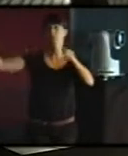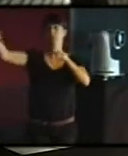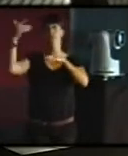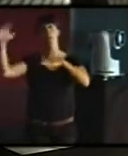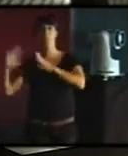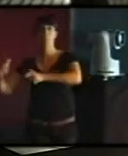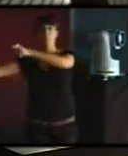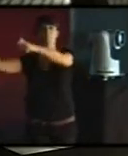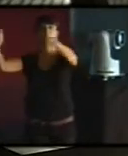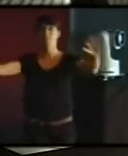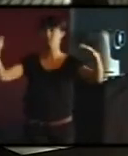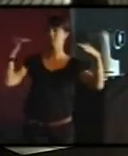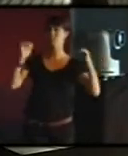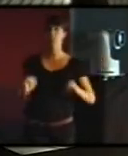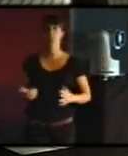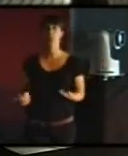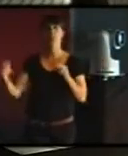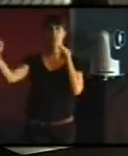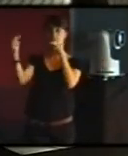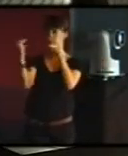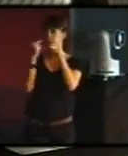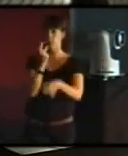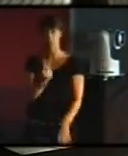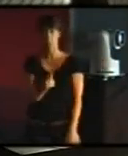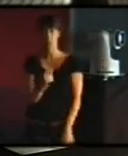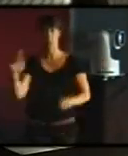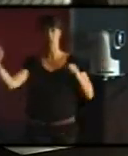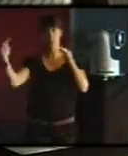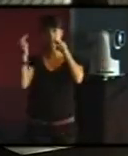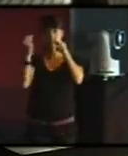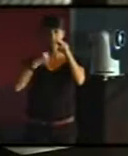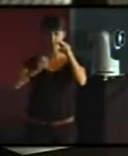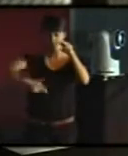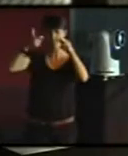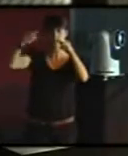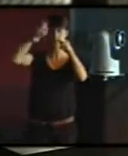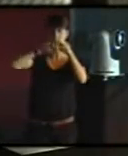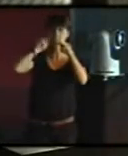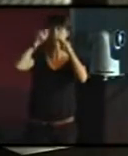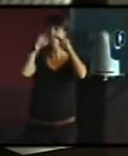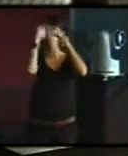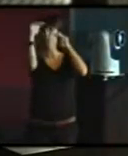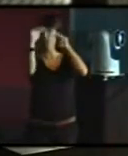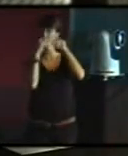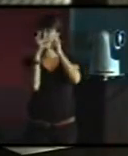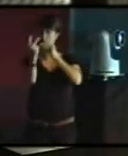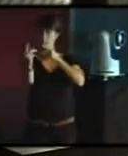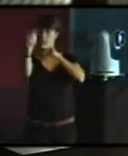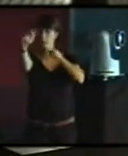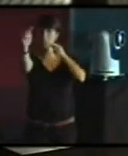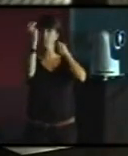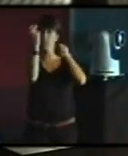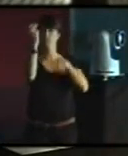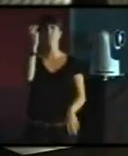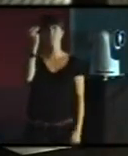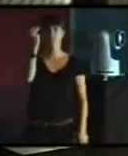possibles, depuis le bâtiment, le complexe des bâtiments, on a l'horizon. Et depuis l'horizon, on a sculpture qui